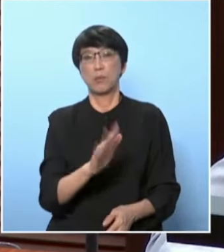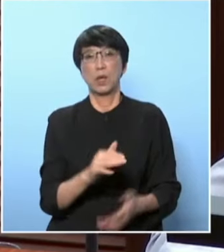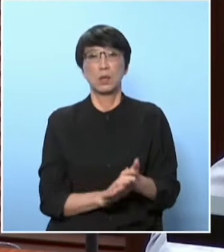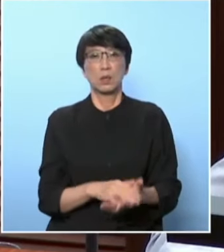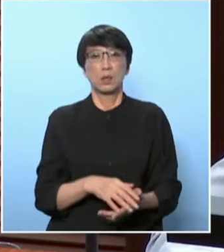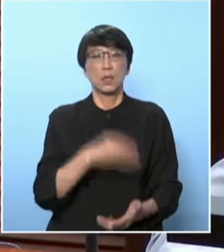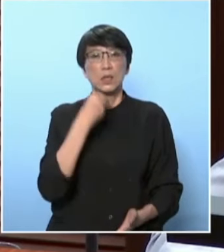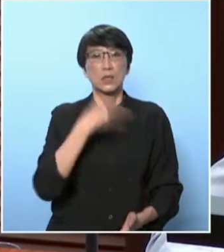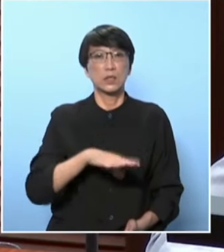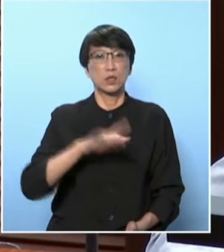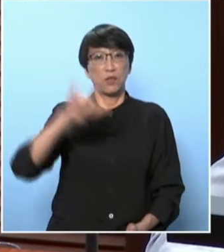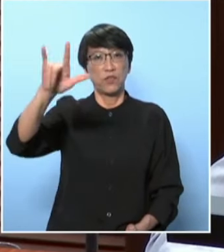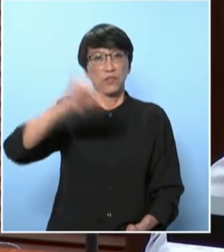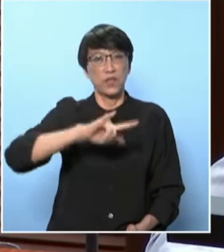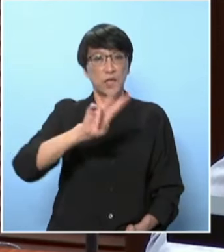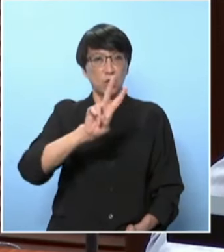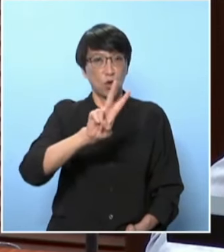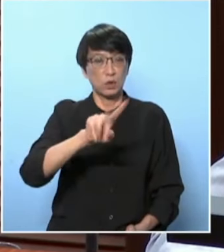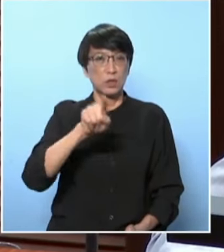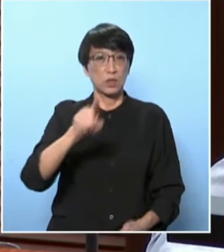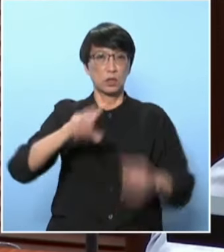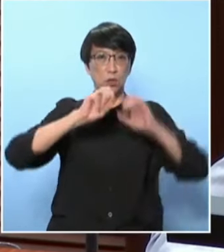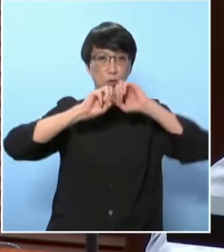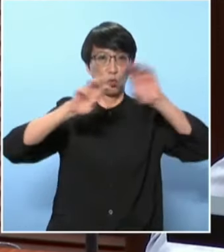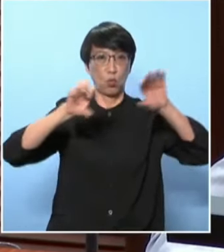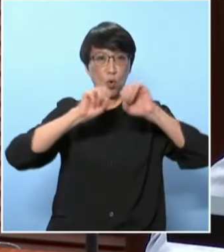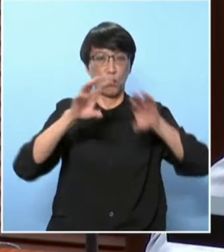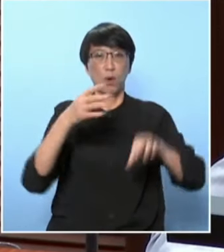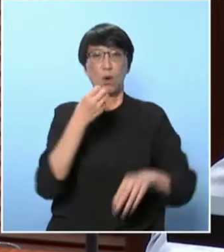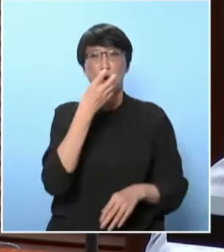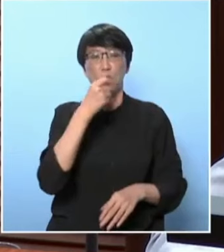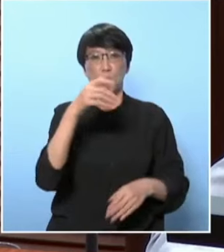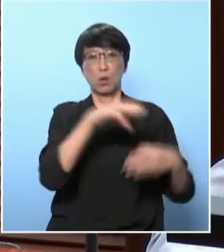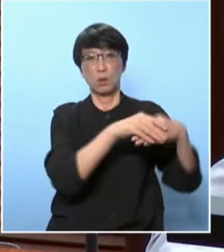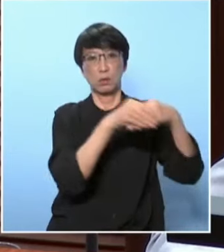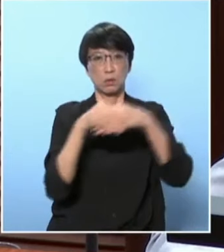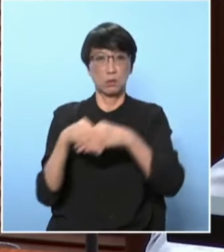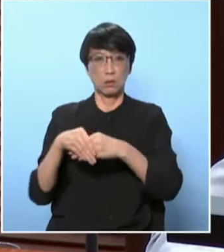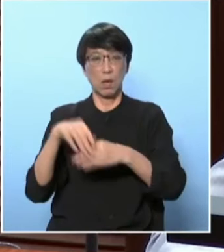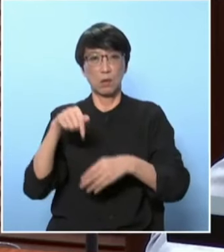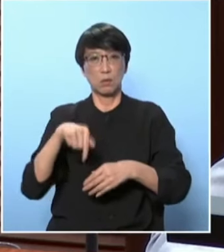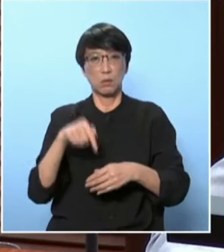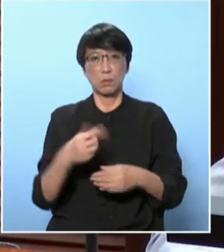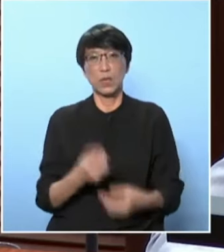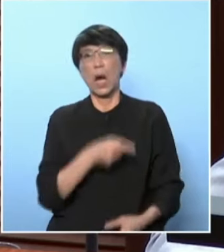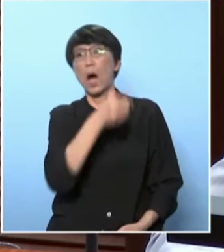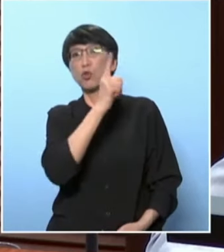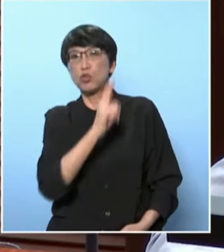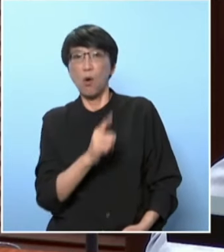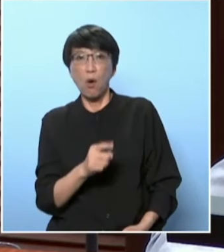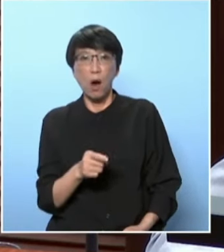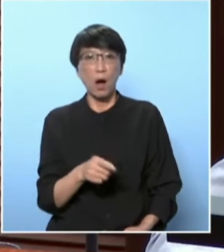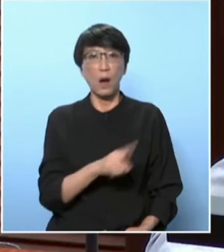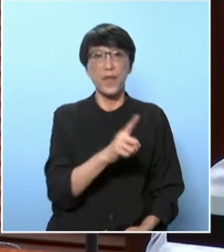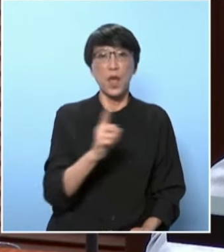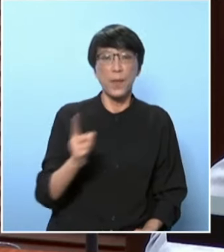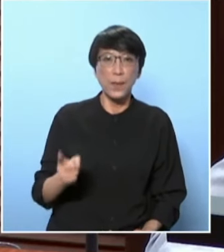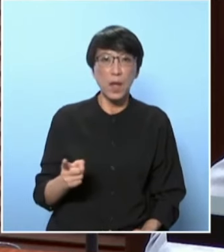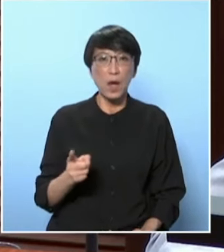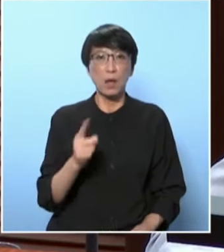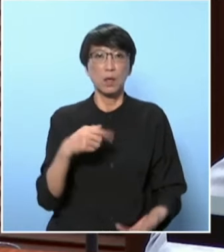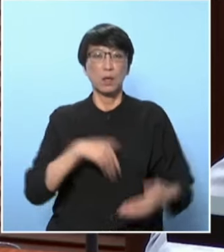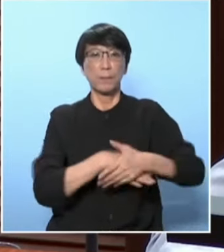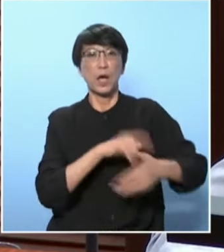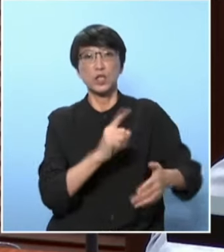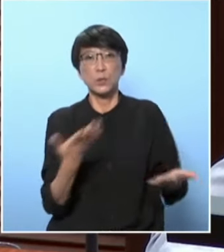次搭飛機咧，翻嚟香港，當嗰個廣播講話香港唔俾帶啲產品咧，我聽到有啲人咧喺度鼓噪，甚至講話咧，其實佢都唔知點處